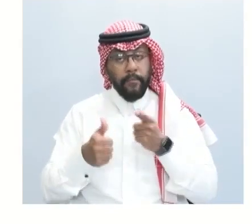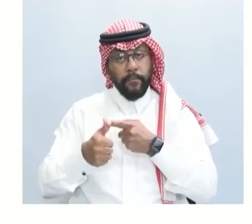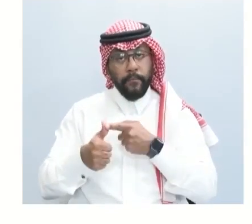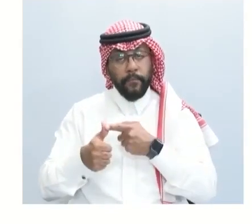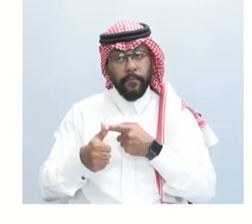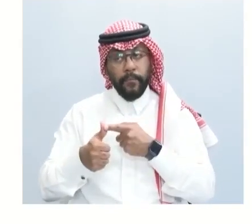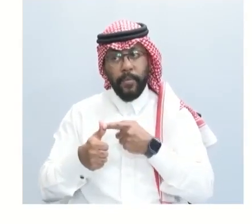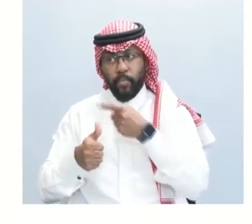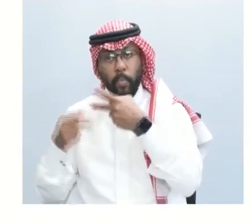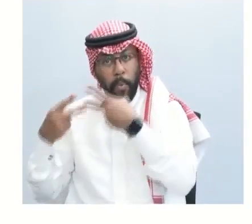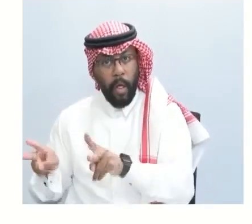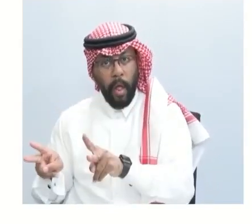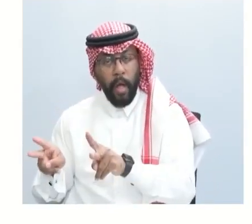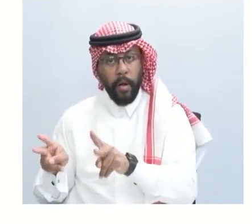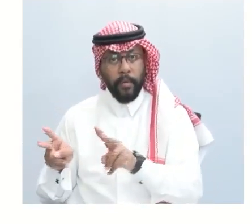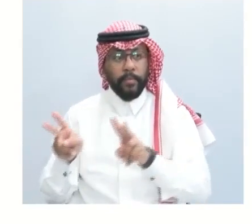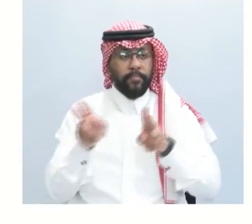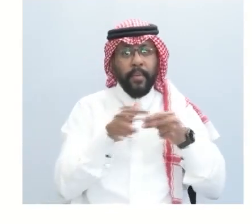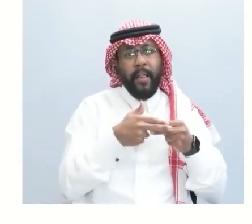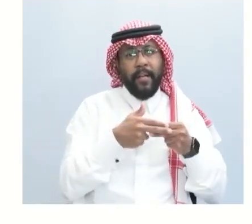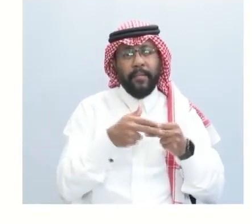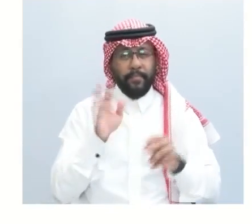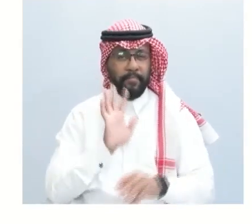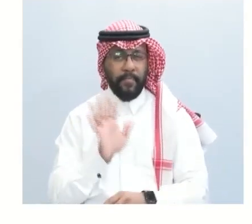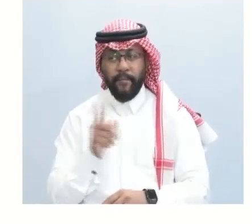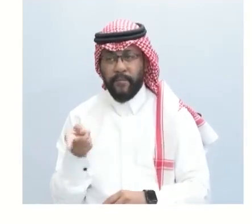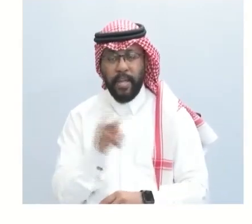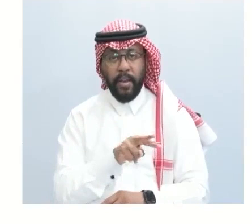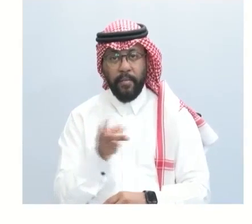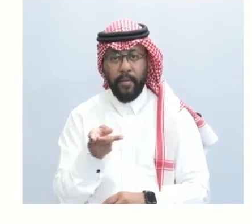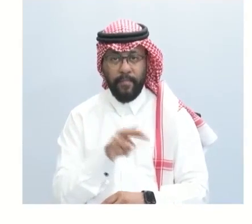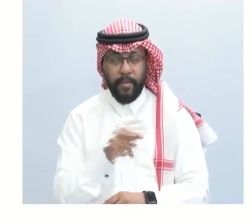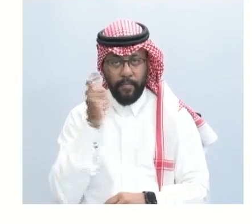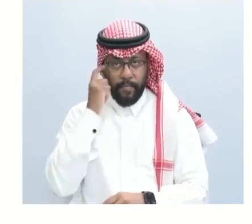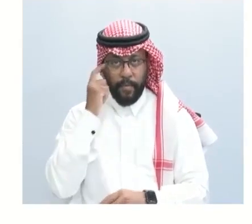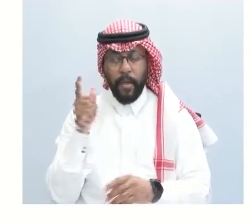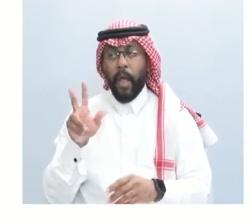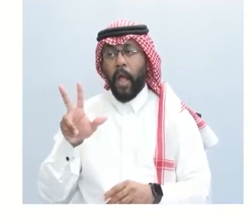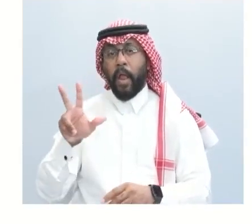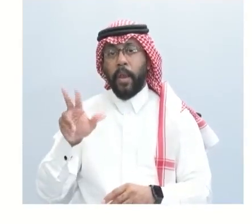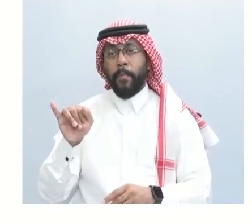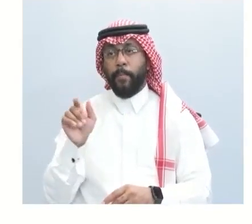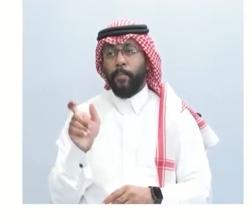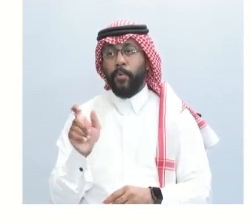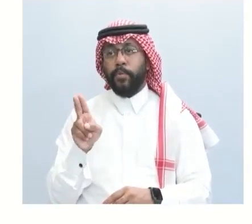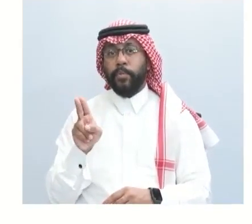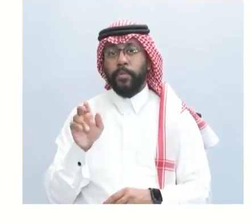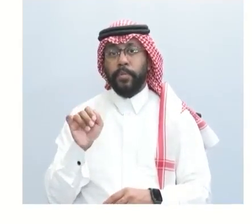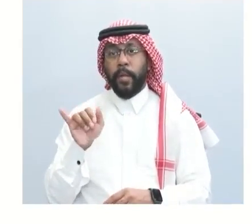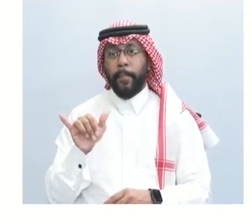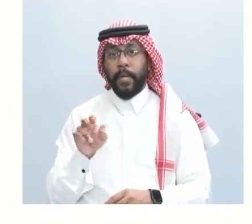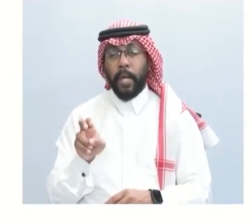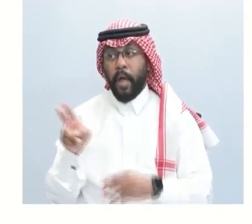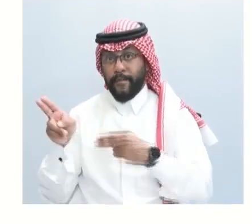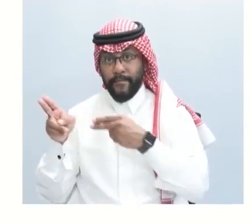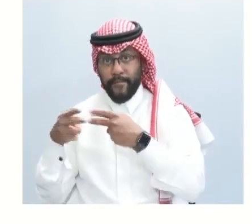وغير منتميه يعني منتميه الى مصطلح الخطابه او الخطبه للدلاله على احاديث مسترسله القيه متحدث بحضور جمهور من المستمعين